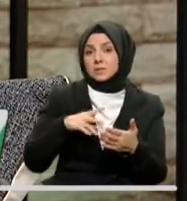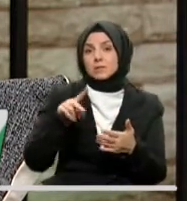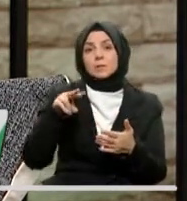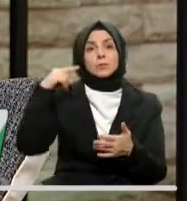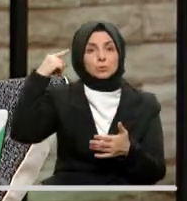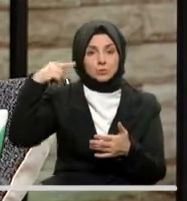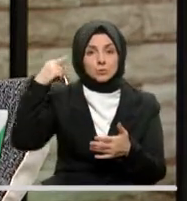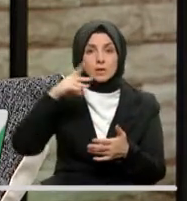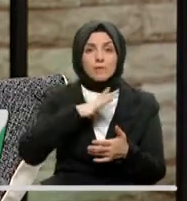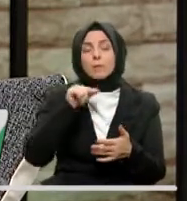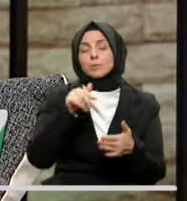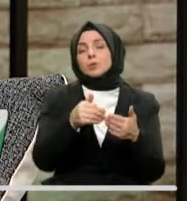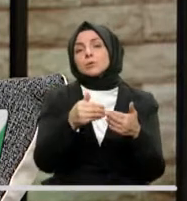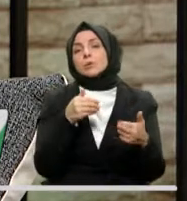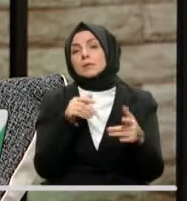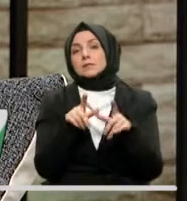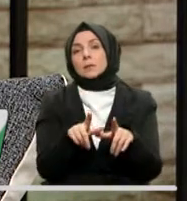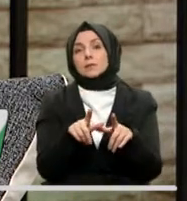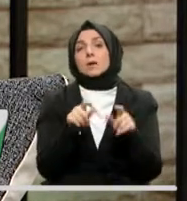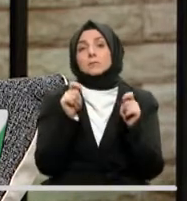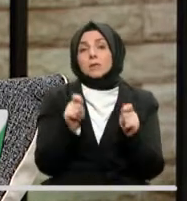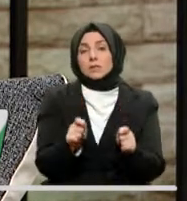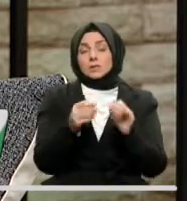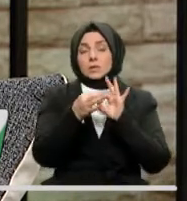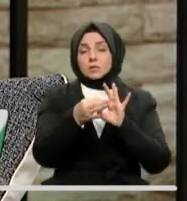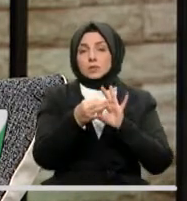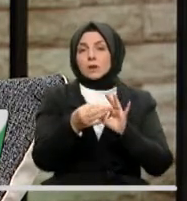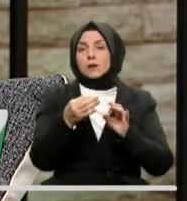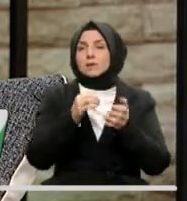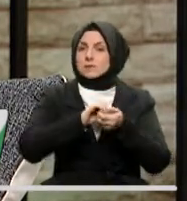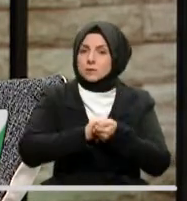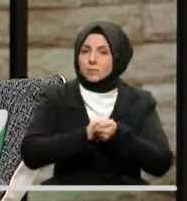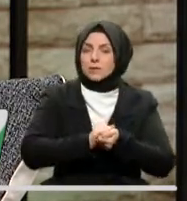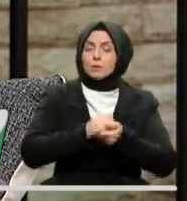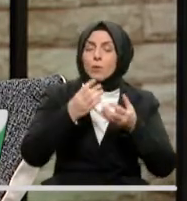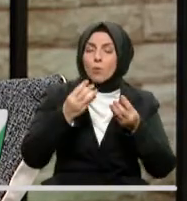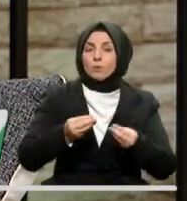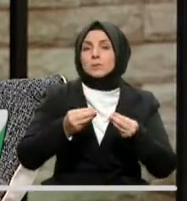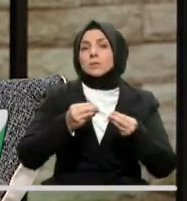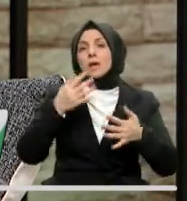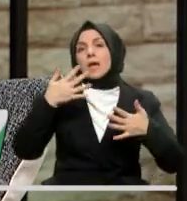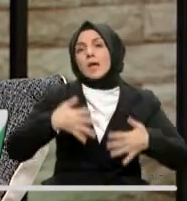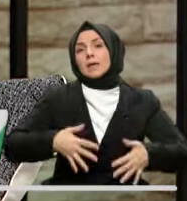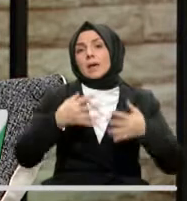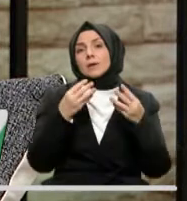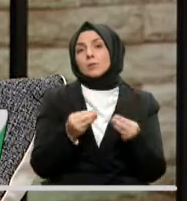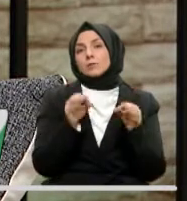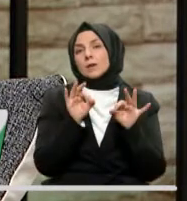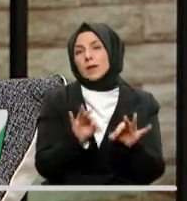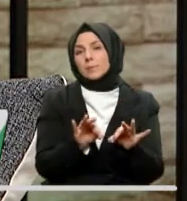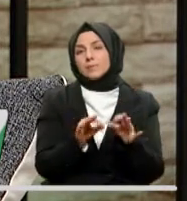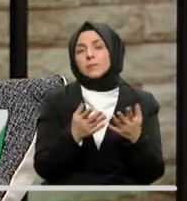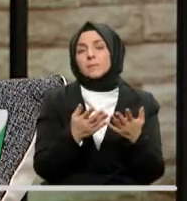tarz düşüncelerde orada gerçekten İlişkilerde böyle samimi içten ilişkiler kurulmasını engeller çok tetiktedir ya